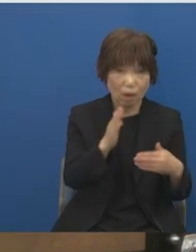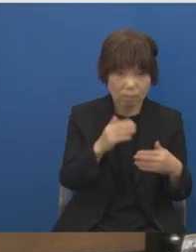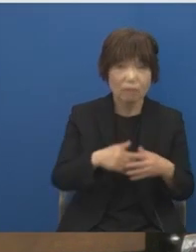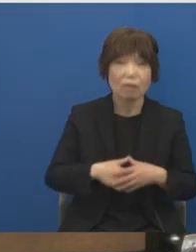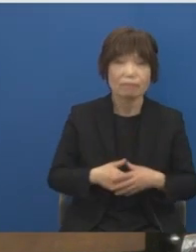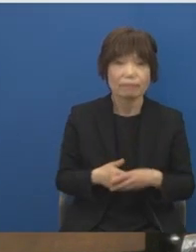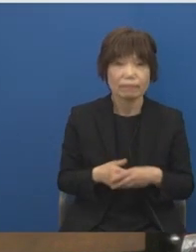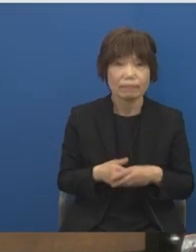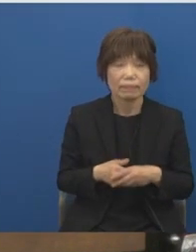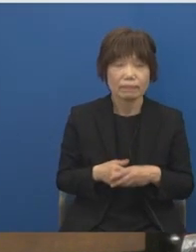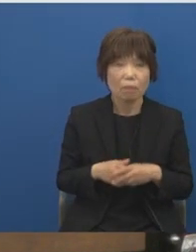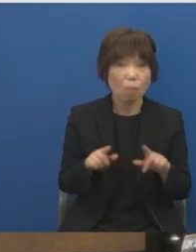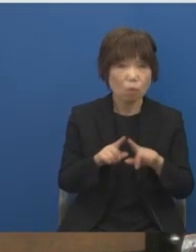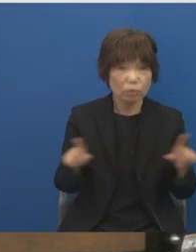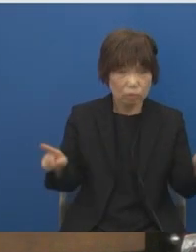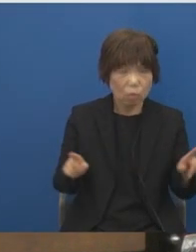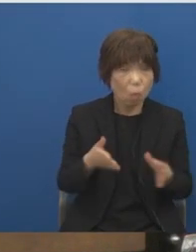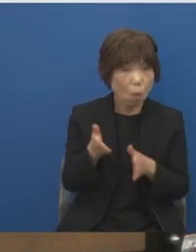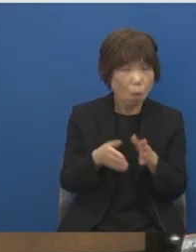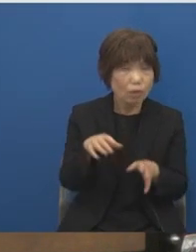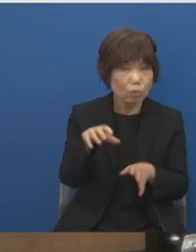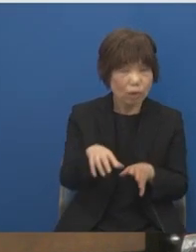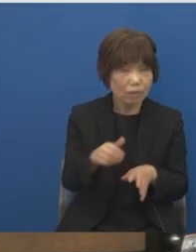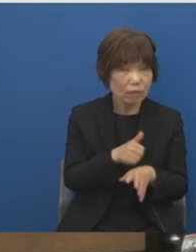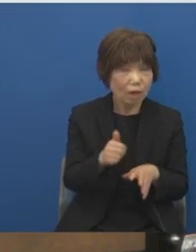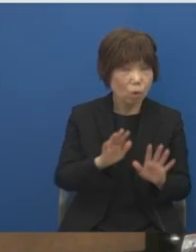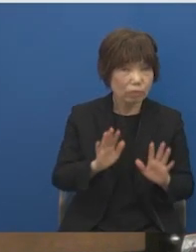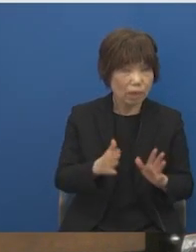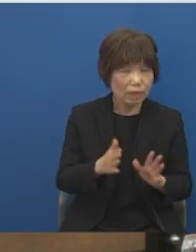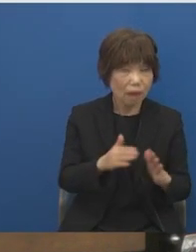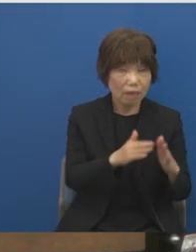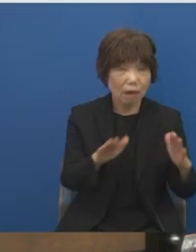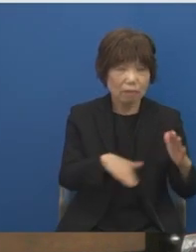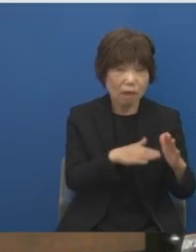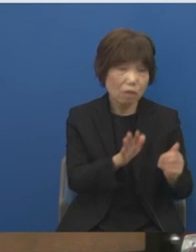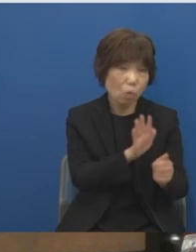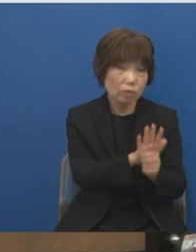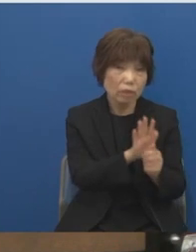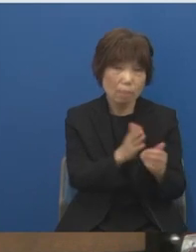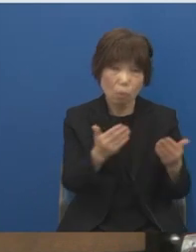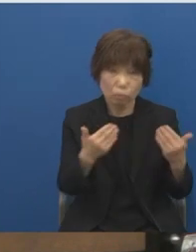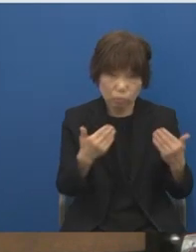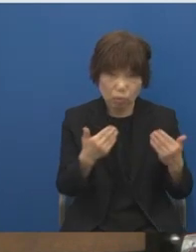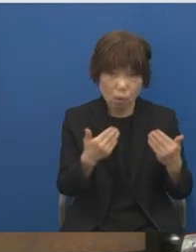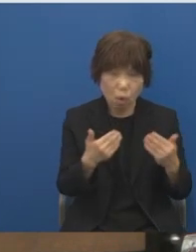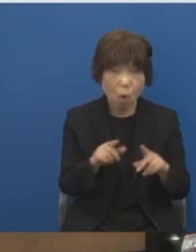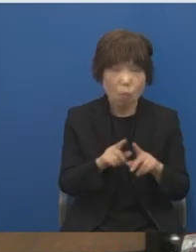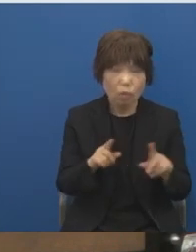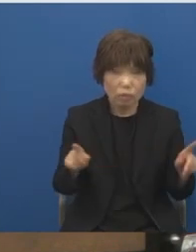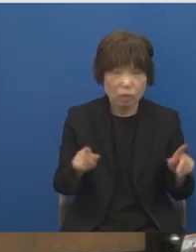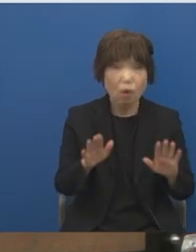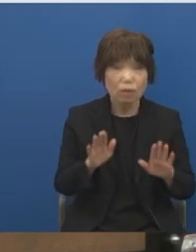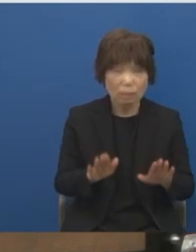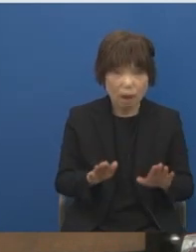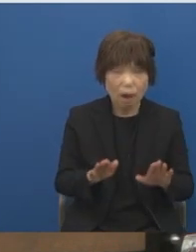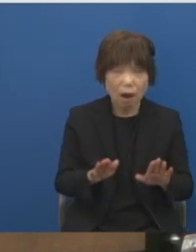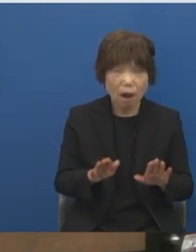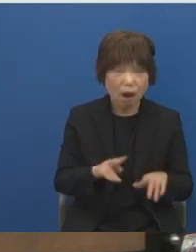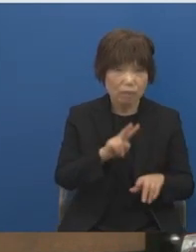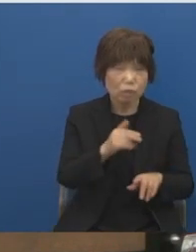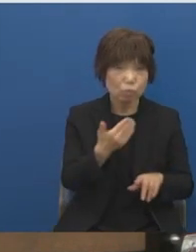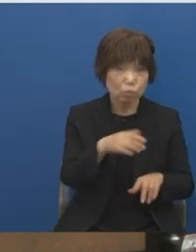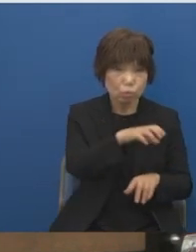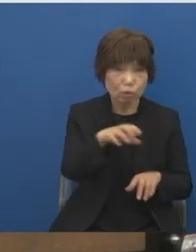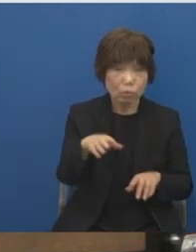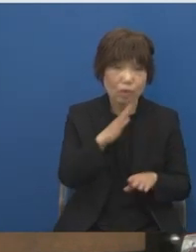もちろん、保育園に通っていない家庭への支援は重要であり、 むしろ現在59箇所で実施